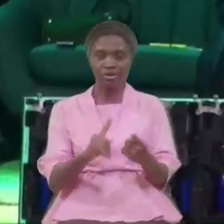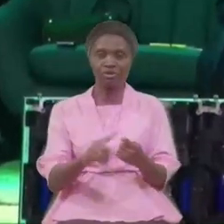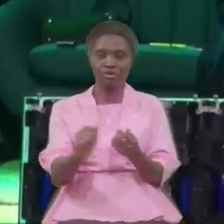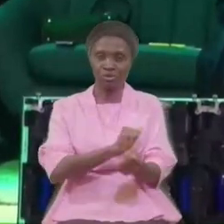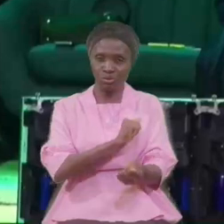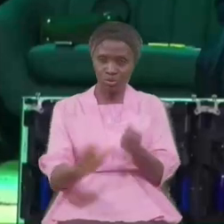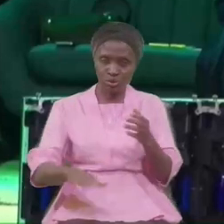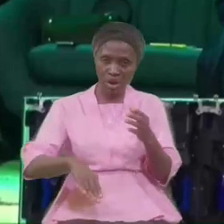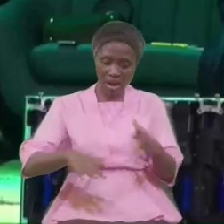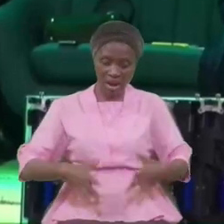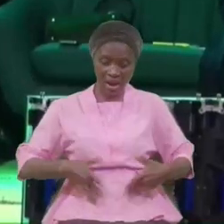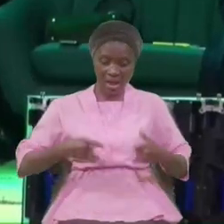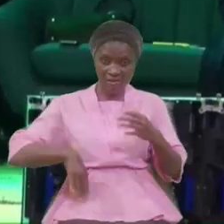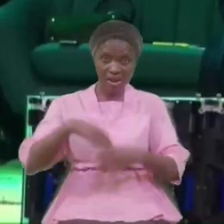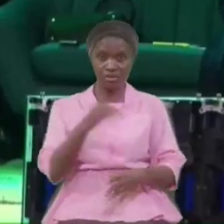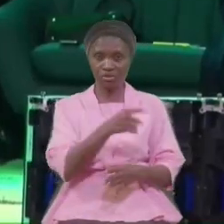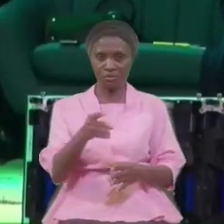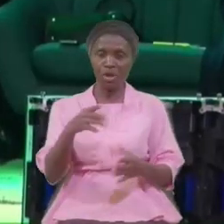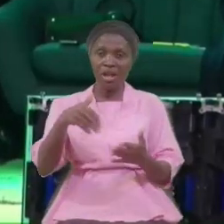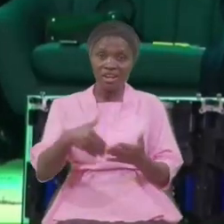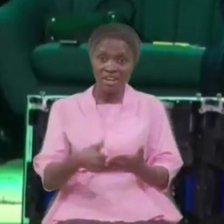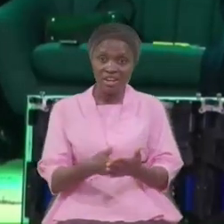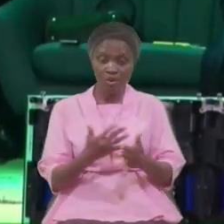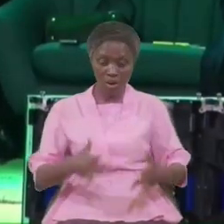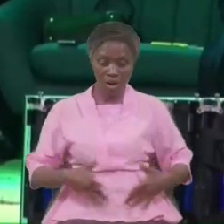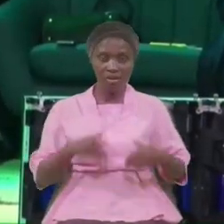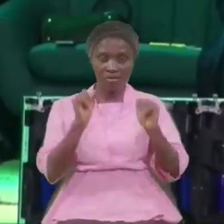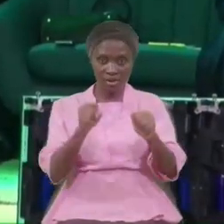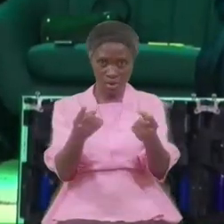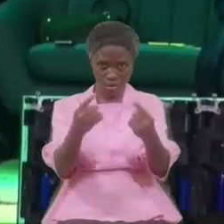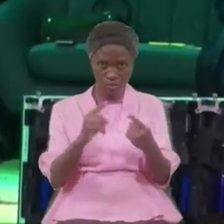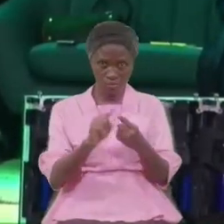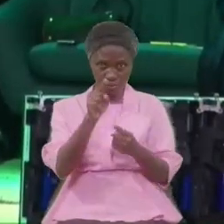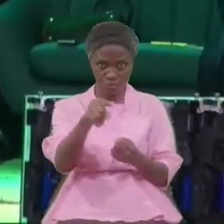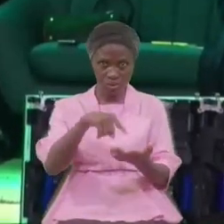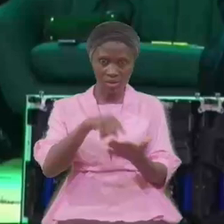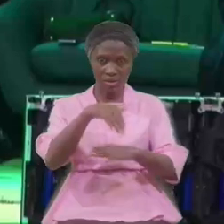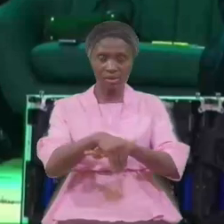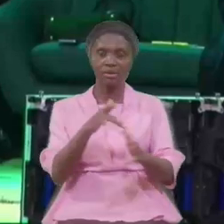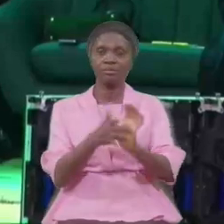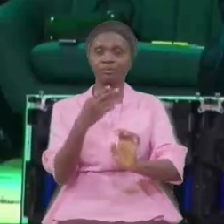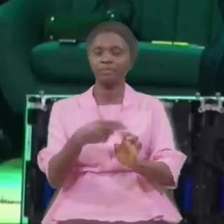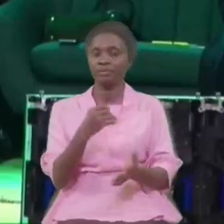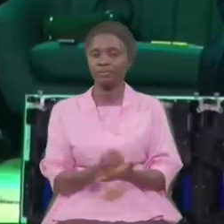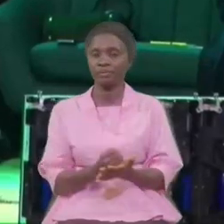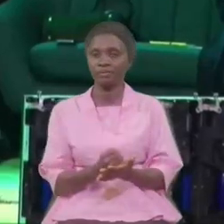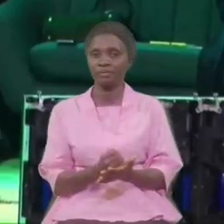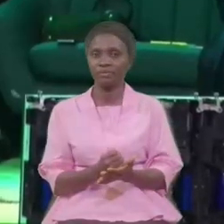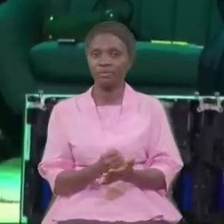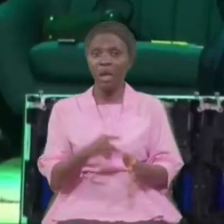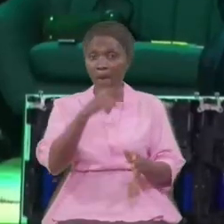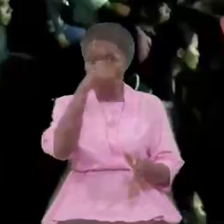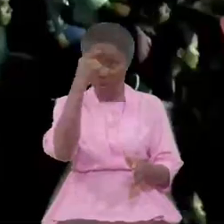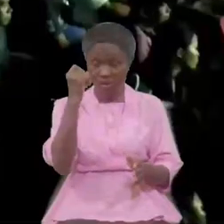Et la personne qui est entre la main du diable, que le diable veut tuer, peut avoir une nouvelle vie ce soir. Parce